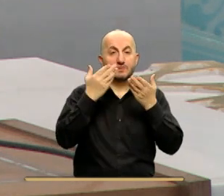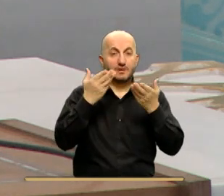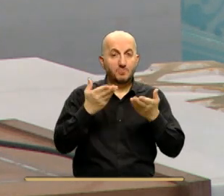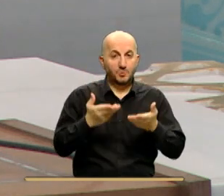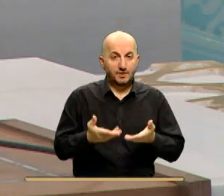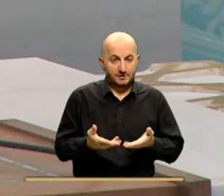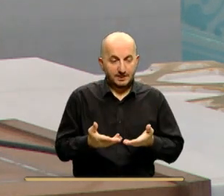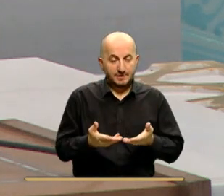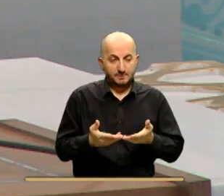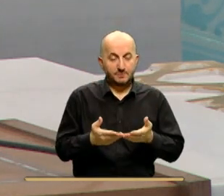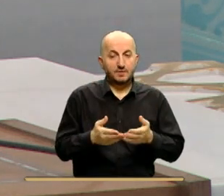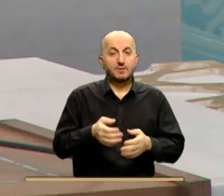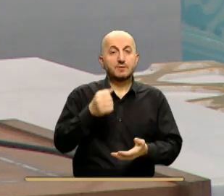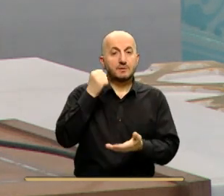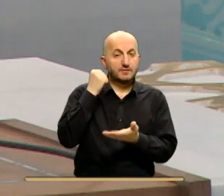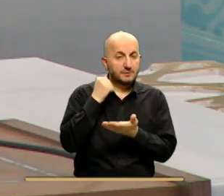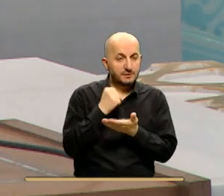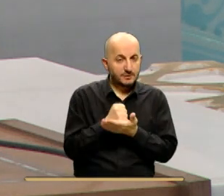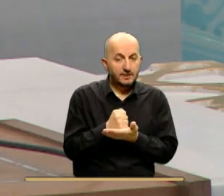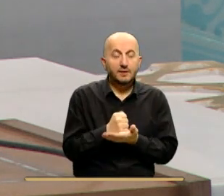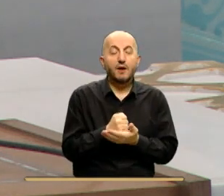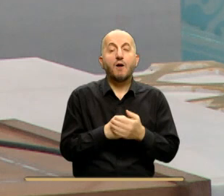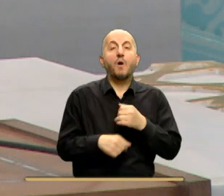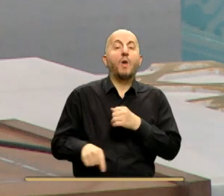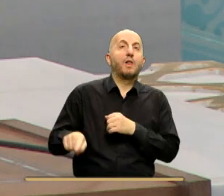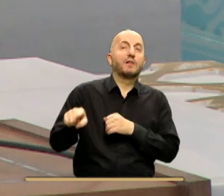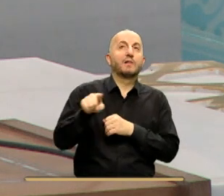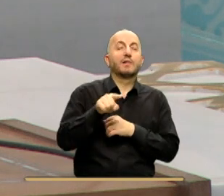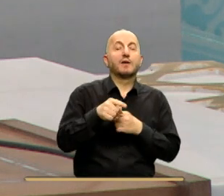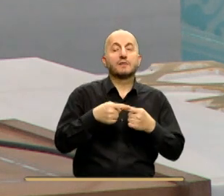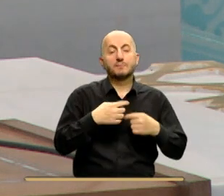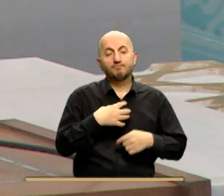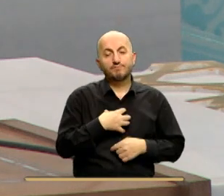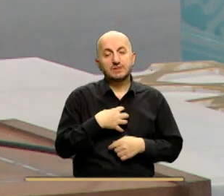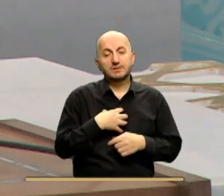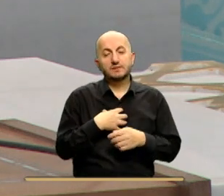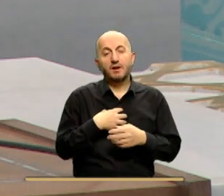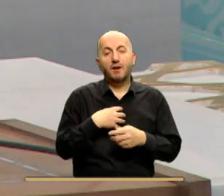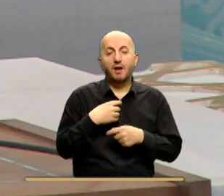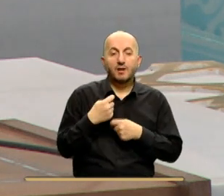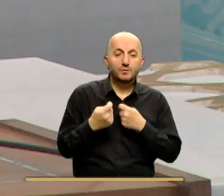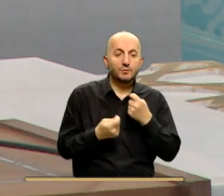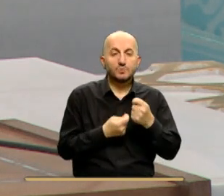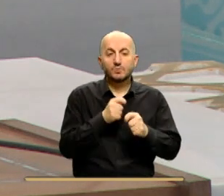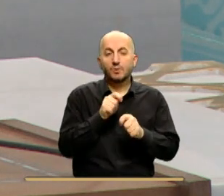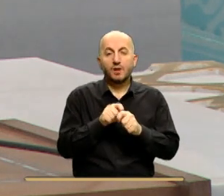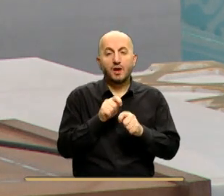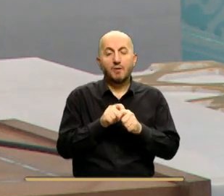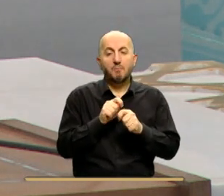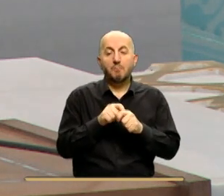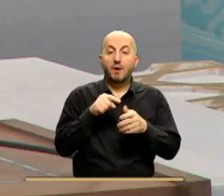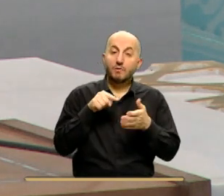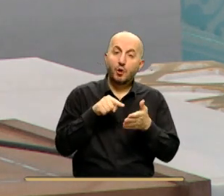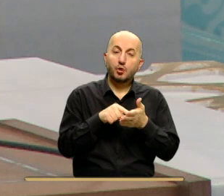edilip, tasdik edilip, onları bizzat uygulama noktasına